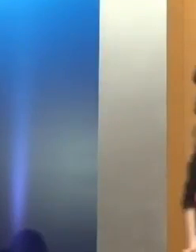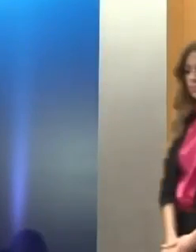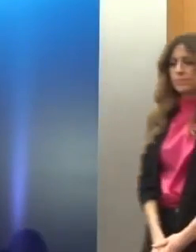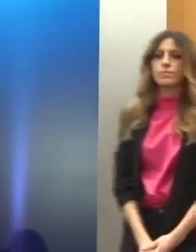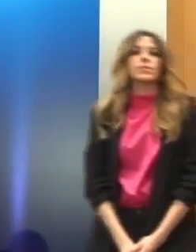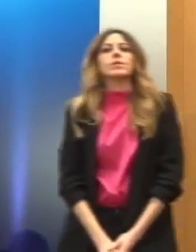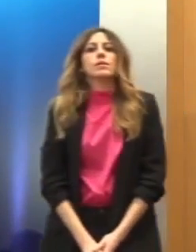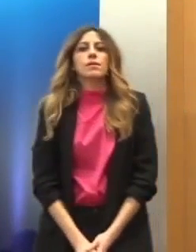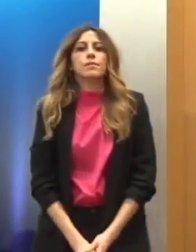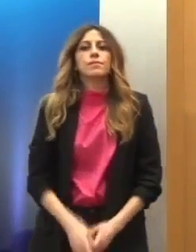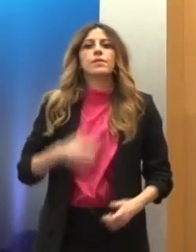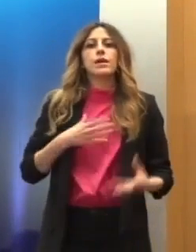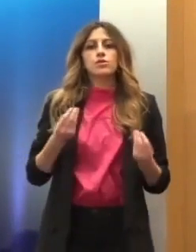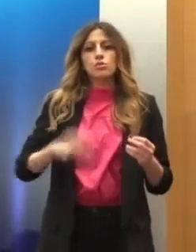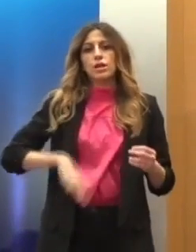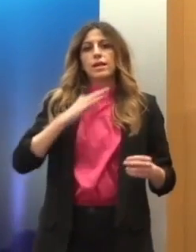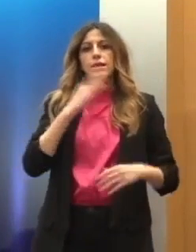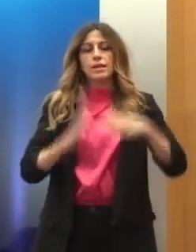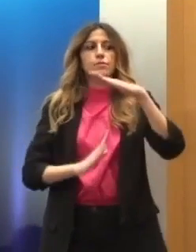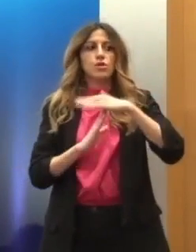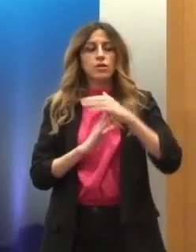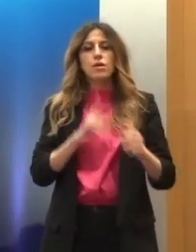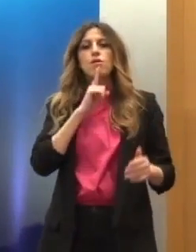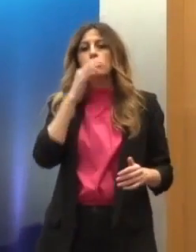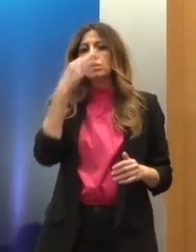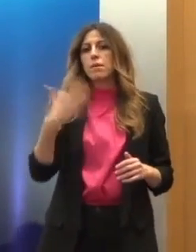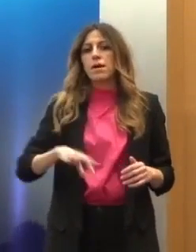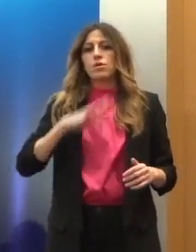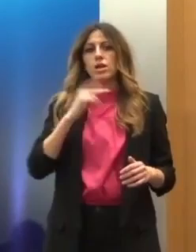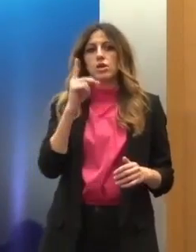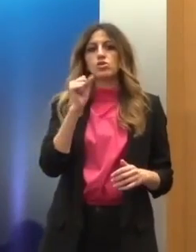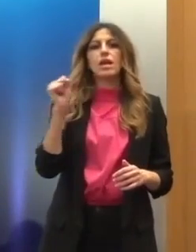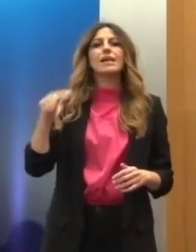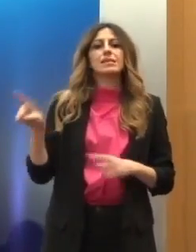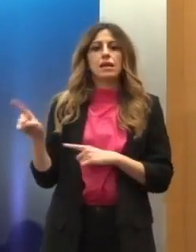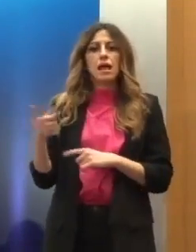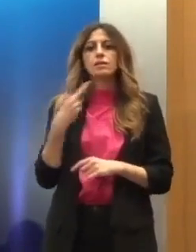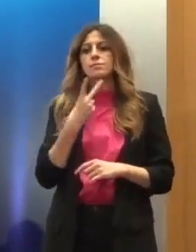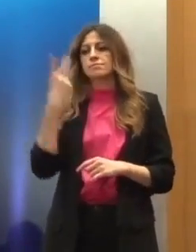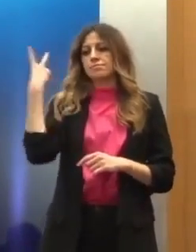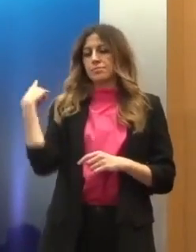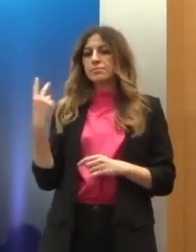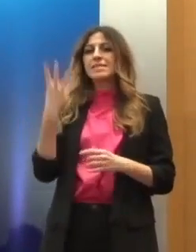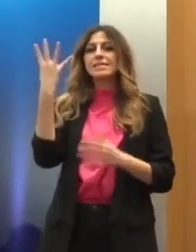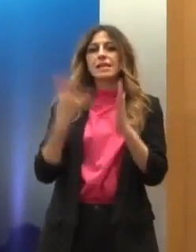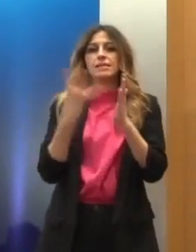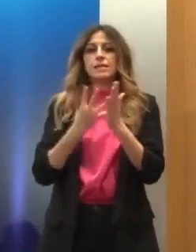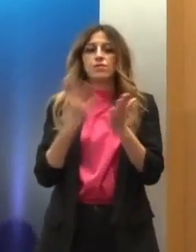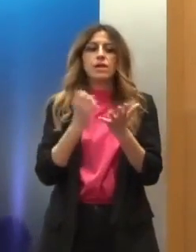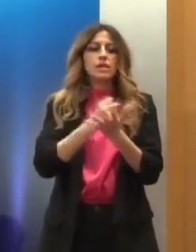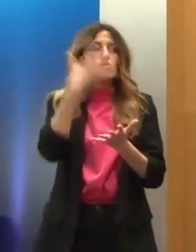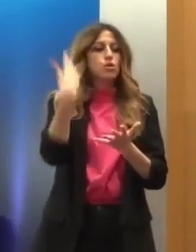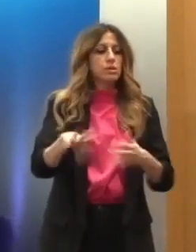όπως ήδη αναφέρθηκε από τον κύριο Καστανά, κατά τα δύο προηγούμενα έτη πραγματοποιήθηκαν 4 αξιολογήσεις της χώρας ενώπιον